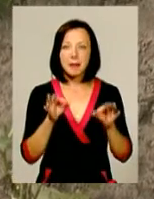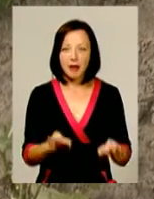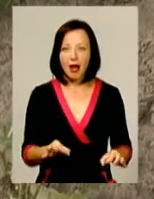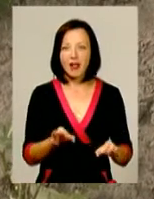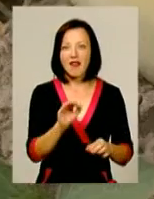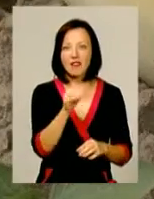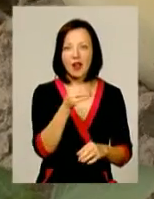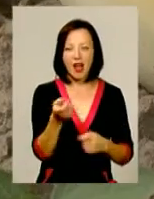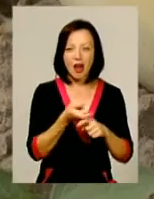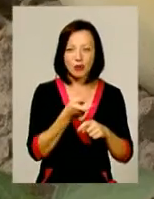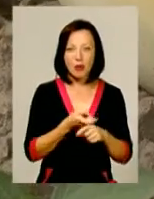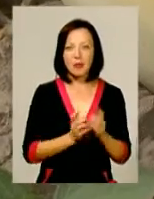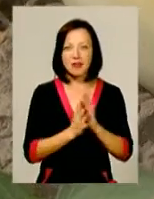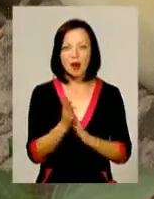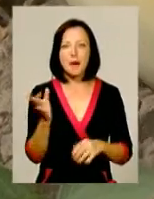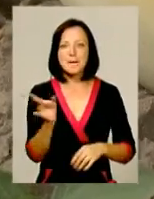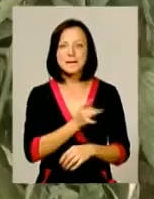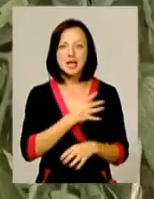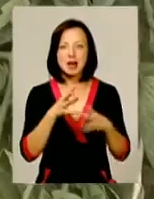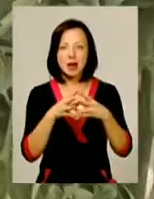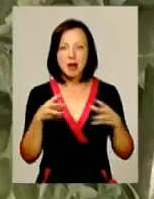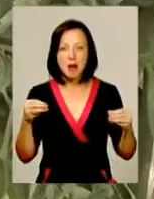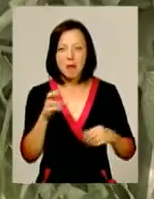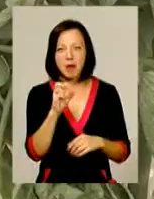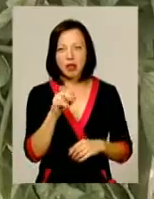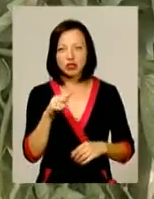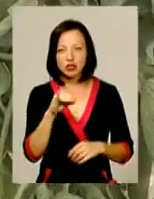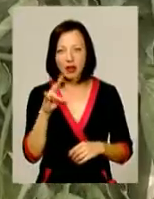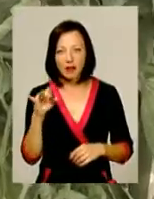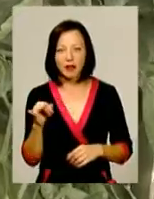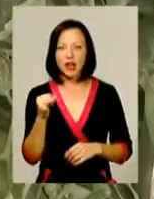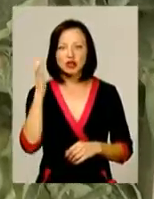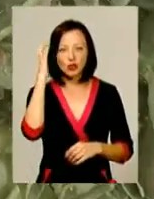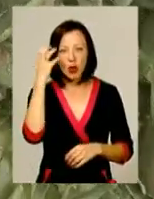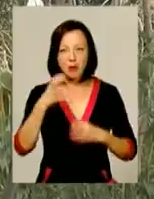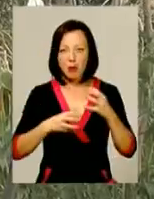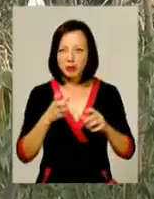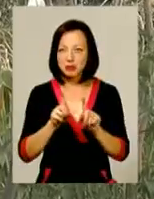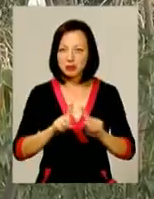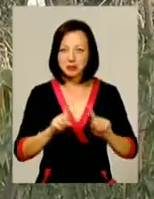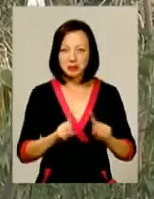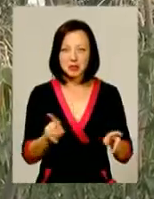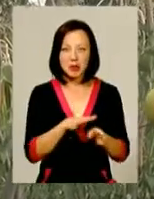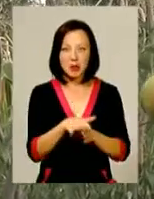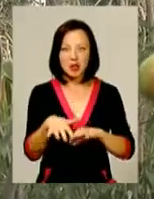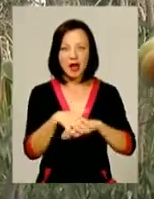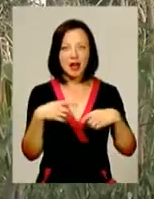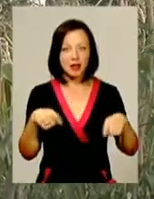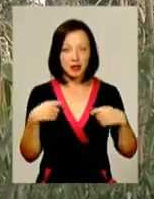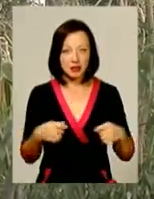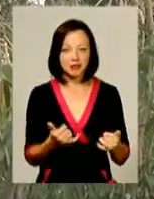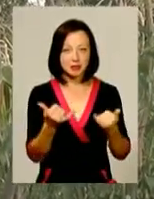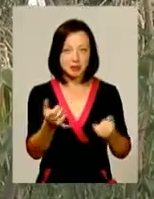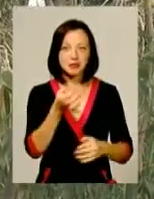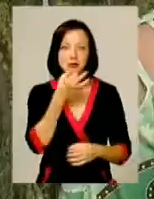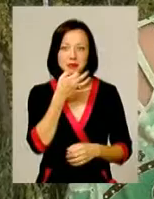фіолетової картоплі, жінка вирощує білі баклажани, жовті, чорні помідори та іншу дивину, яка потрохи заполоняє ринок та задовольняє